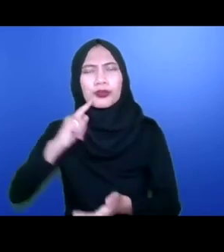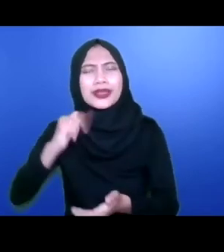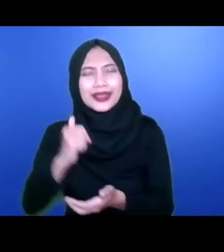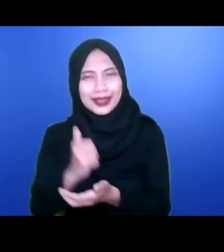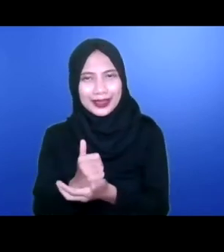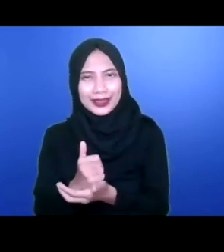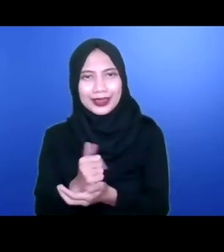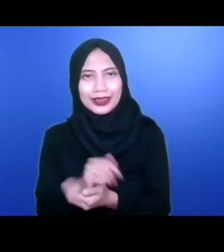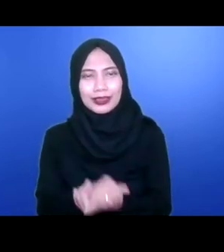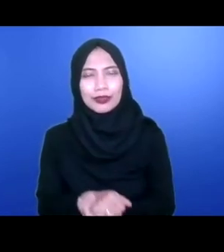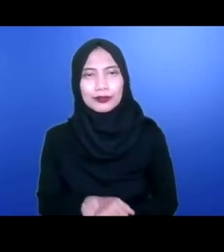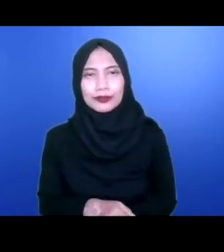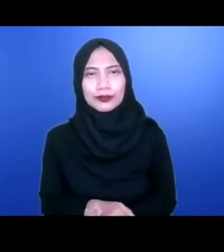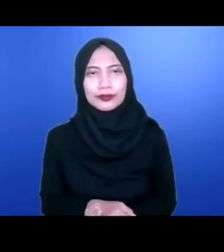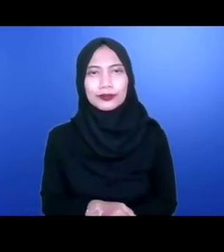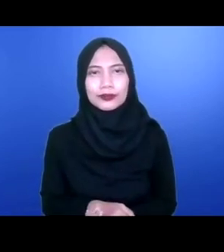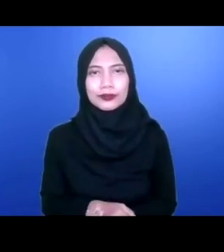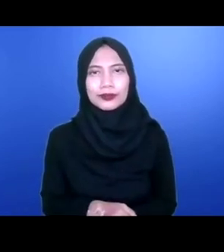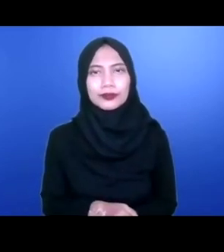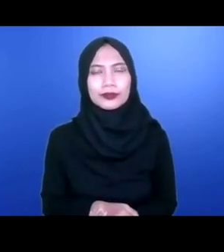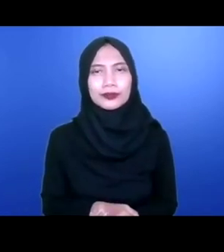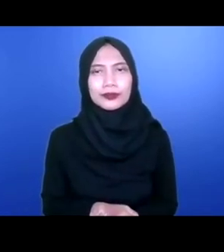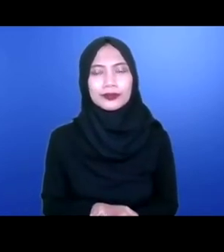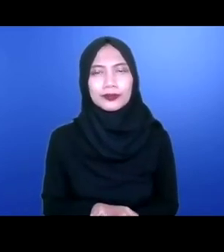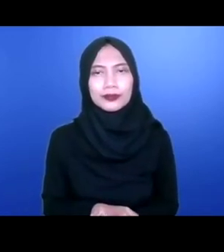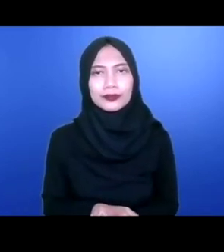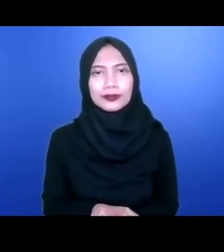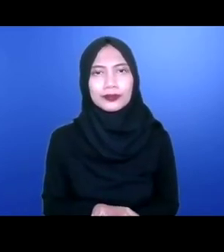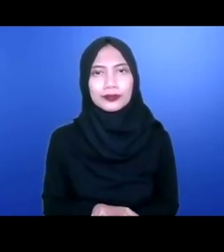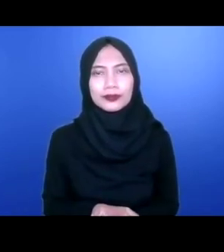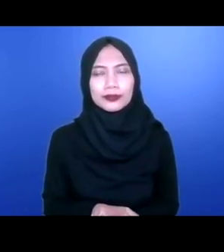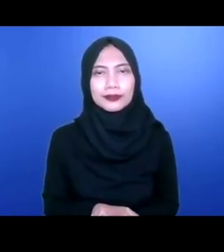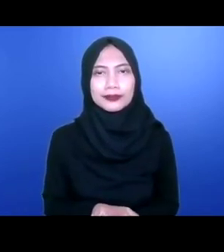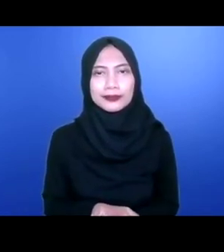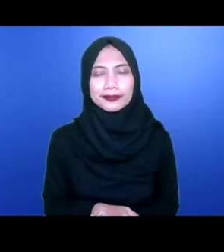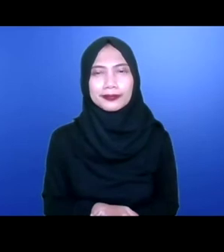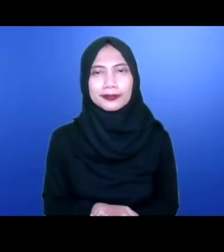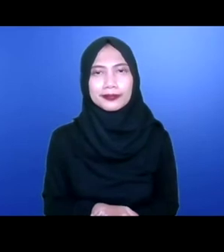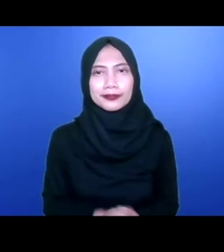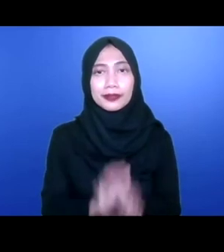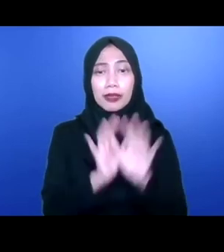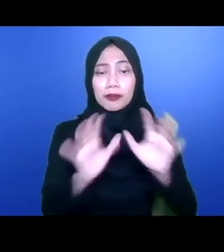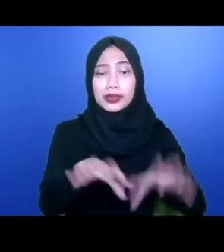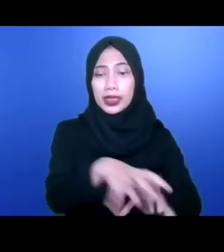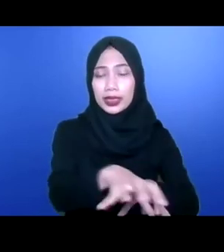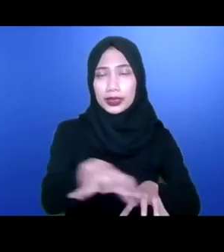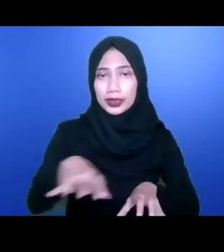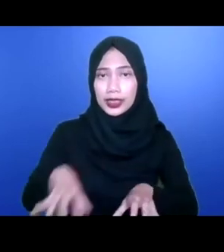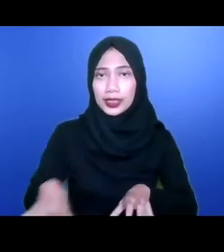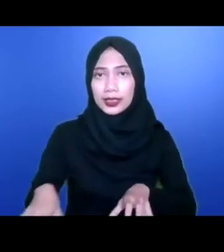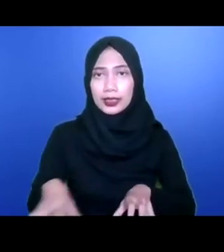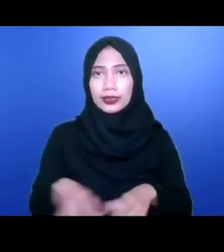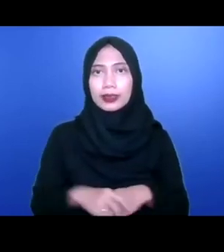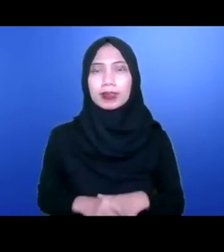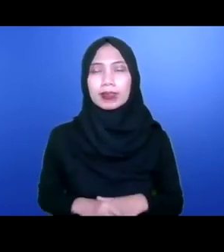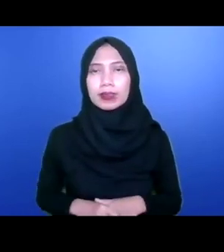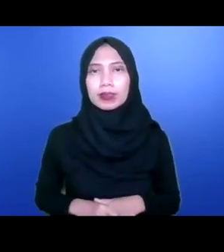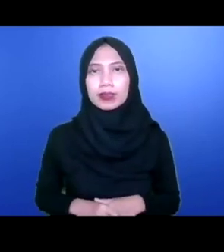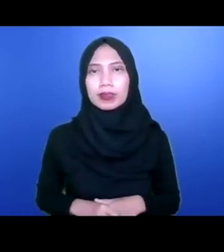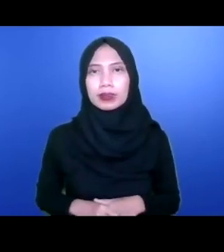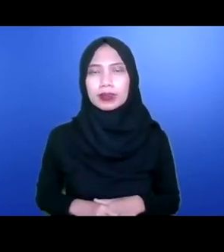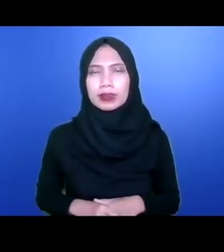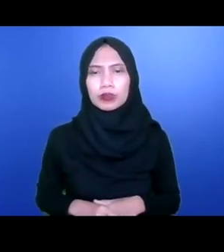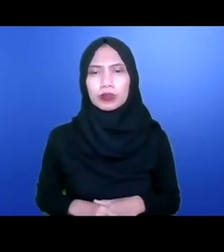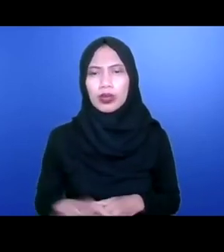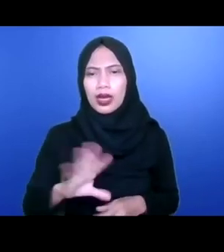dalam inklusi keuangan, dan banyak daerah belum memiliki agen bank,